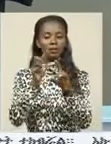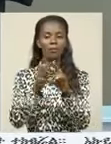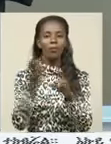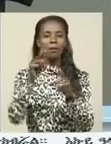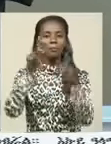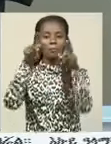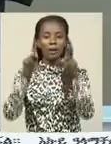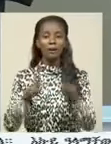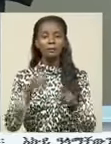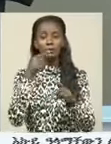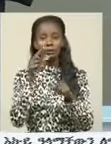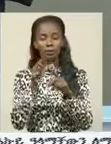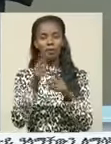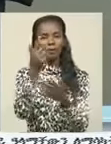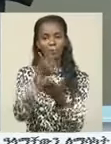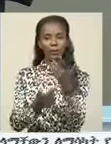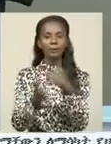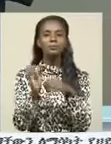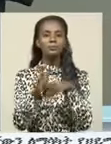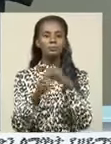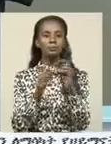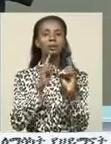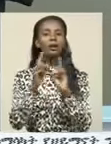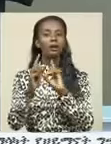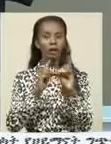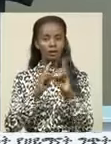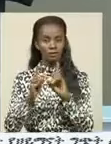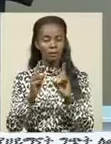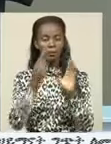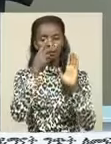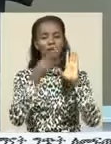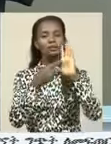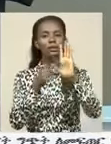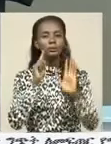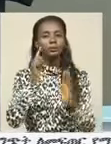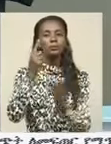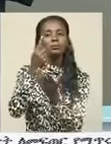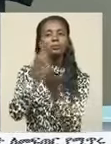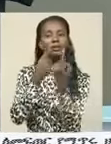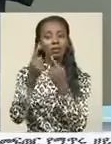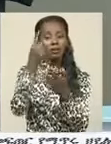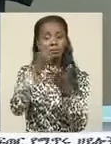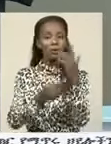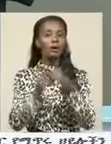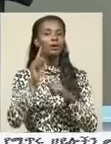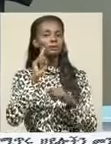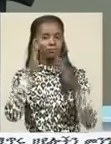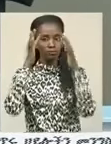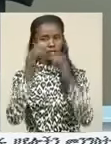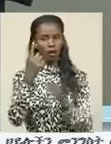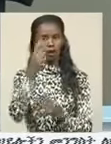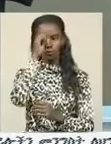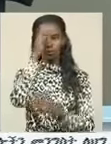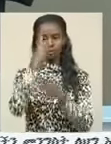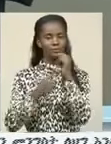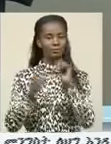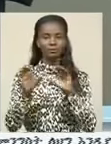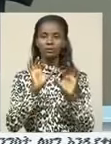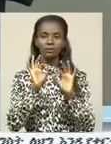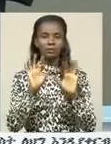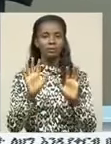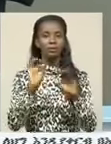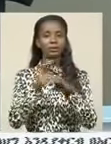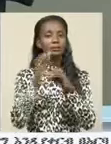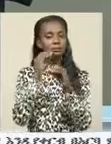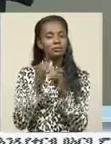ፓርላማ የሚለው ቃል መወያየትን፣ መመካከርን፣ መነጋገርን የሚያሳይ ነው። ስለዚህ ለመነጋገር፣ ለመወያየት ና ለመወሰን አንድ ሰው ብቻውን ማድረግ አይችልም። ስለዚህ የምክር ቤት